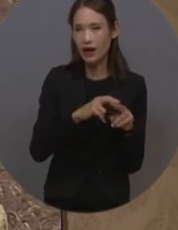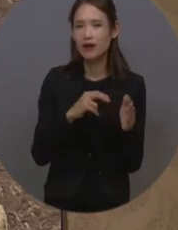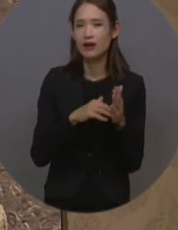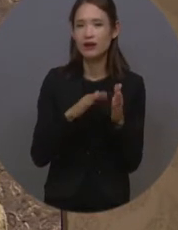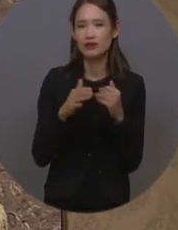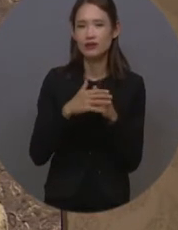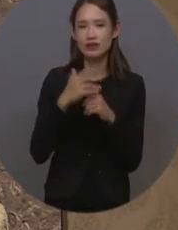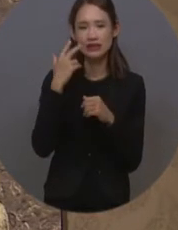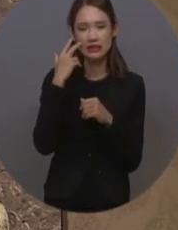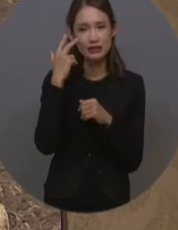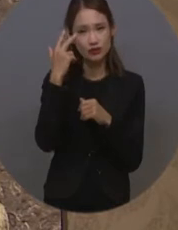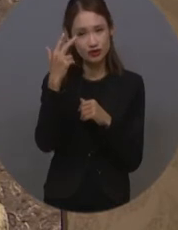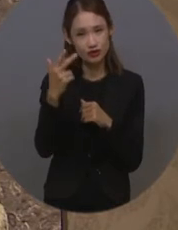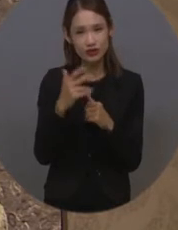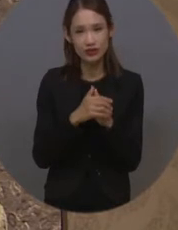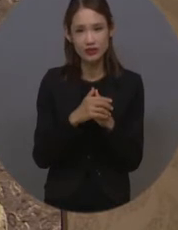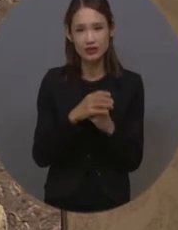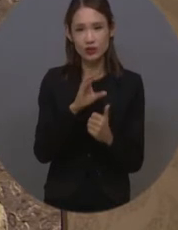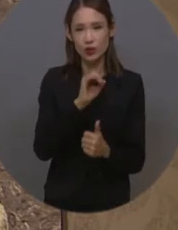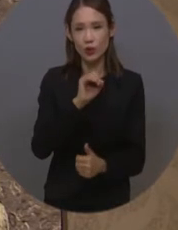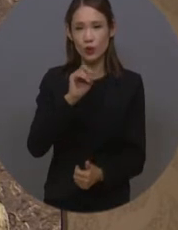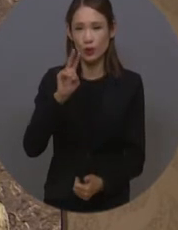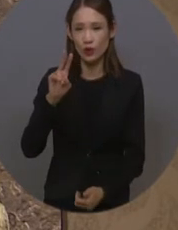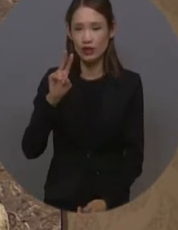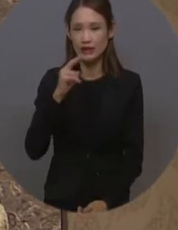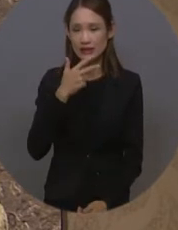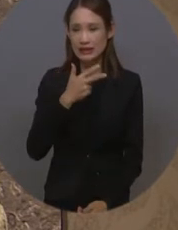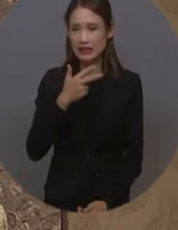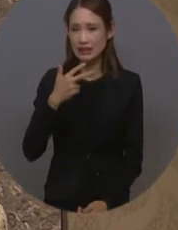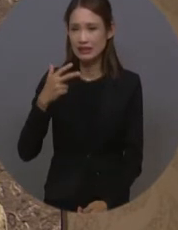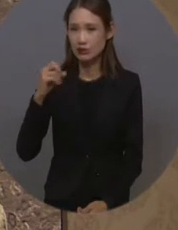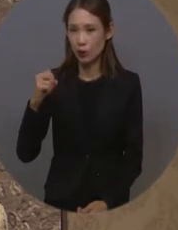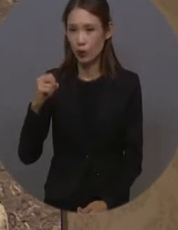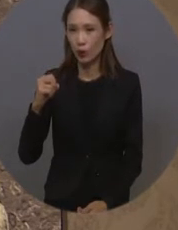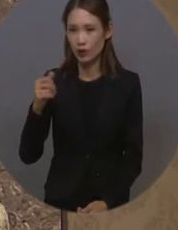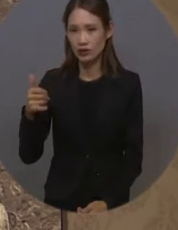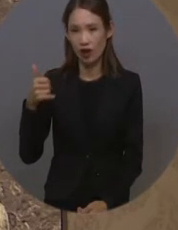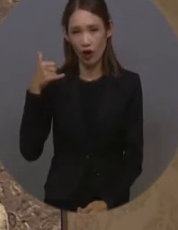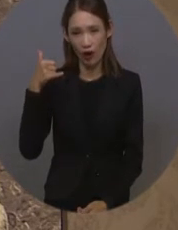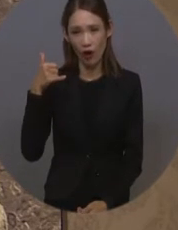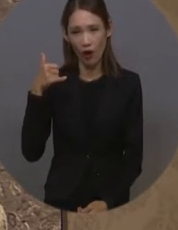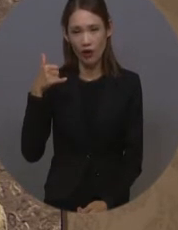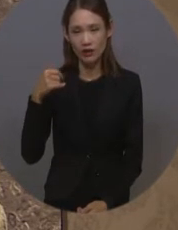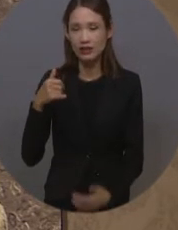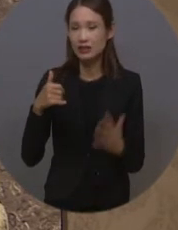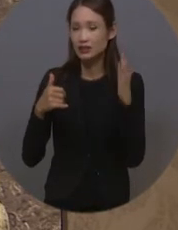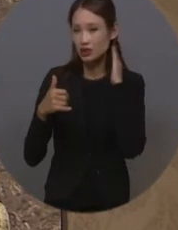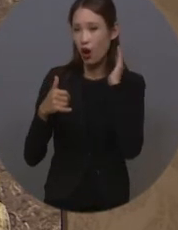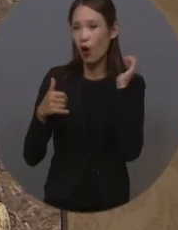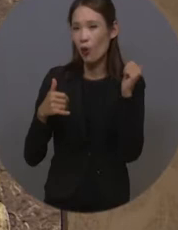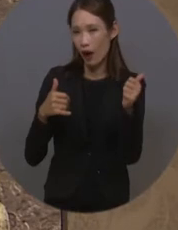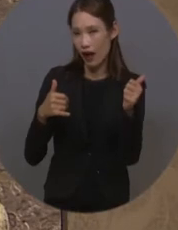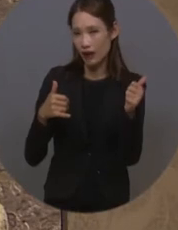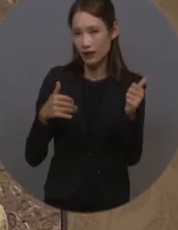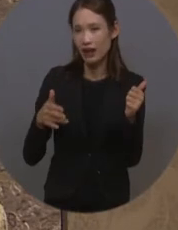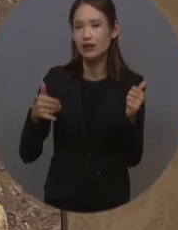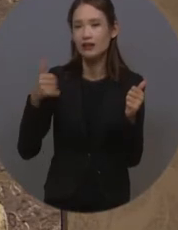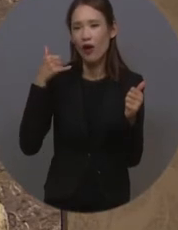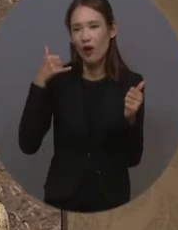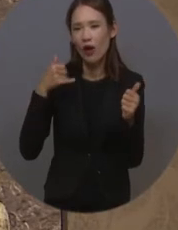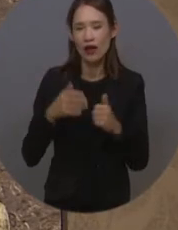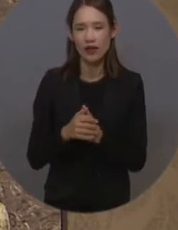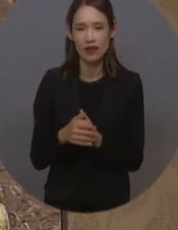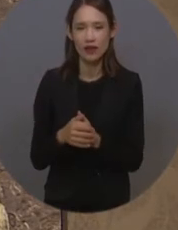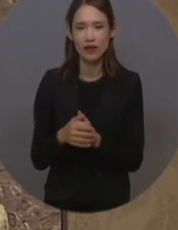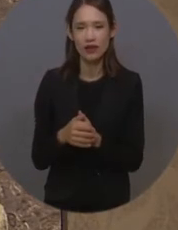지났는데 네. 02770에서 전화가 왔어요. 770 번호가 청와대 국번이거든요. 예. 예. 청와대에서